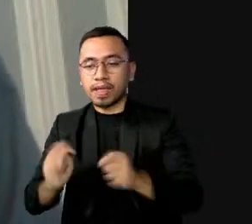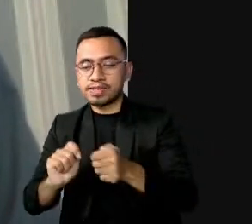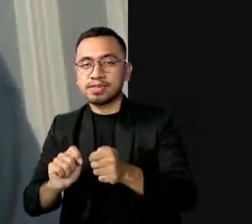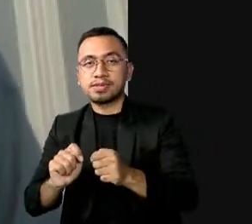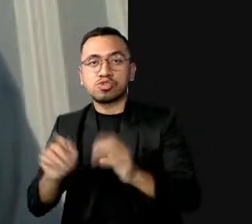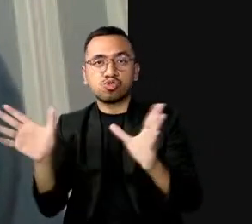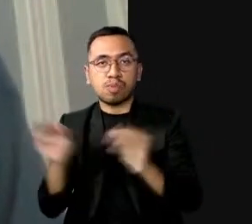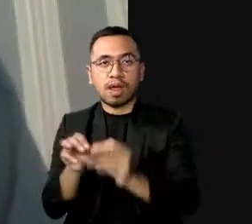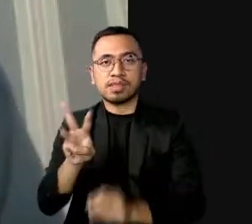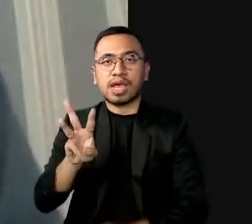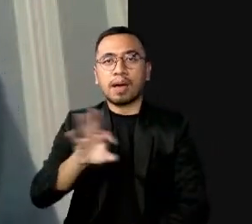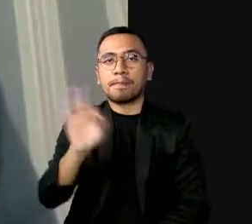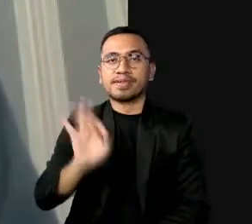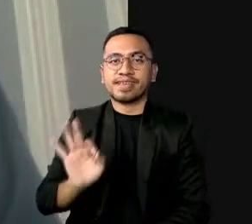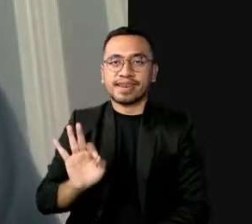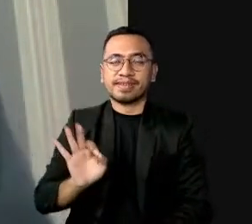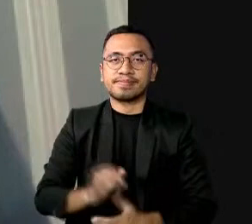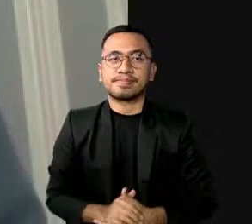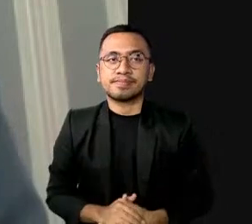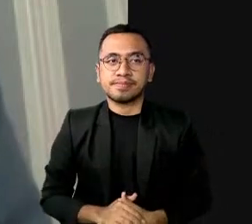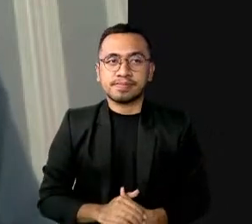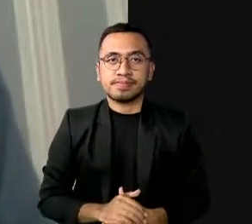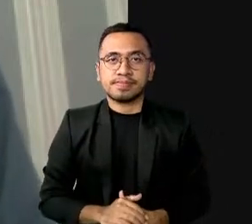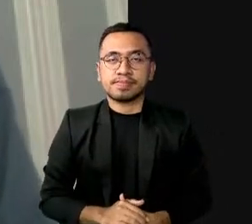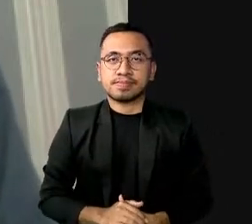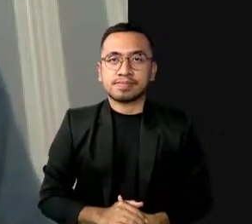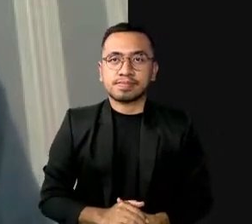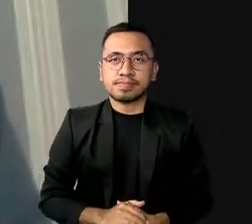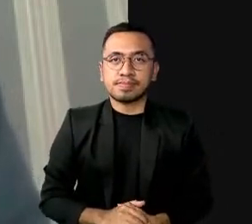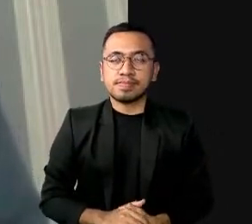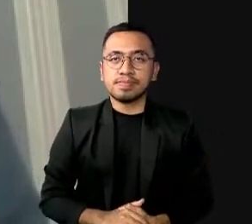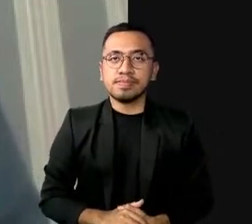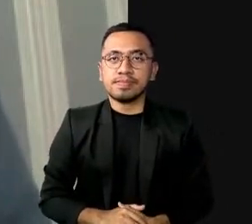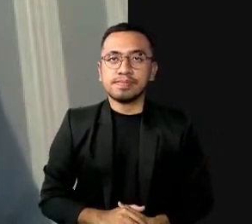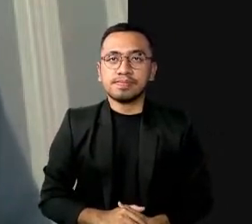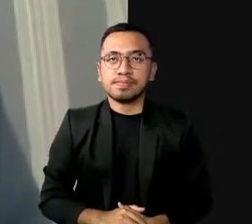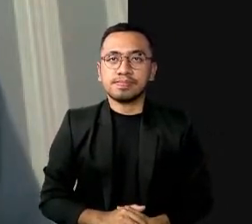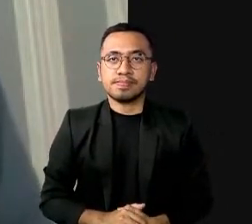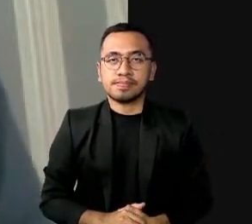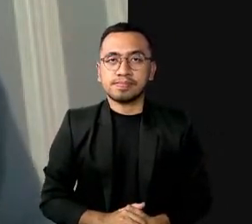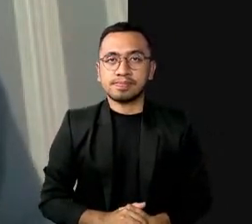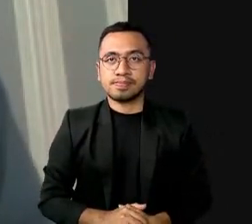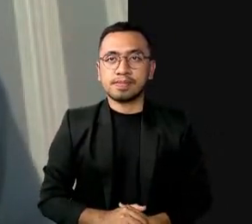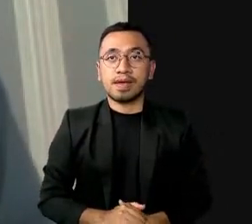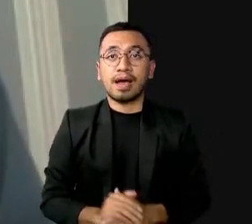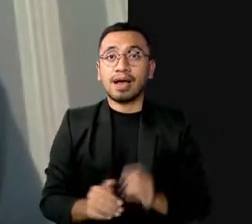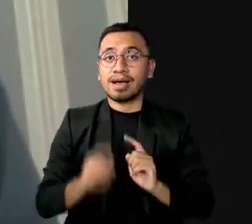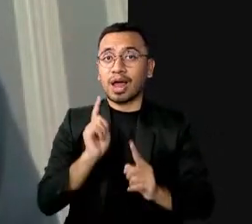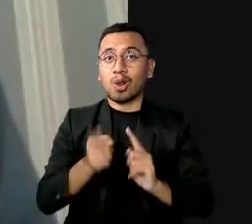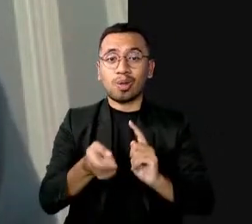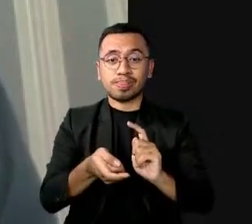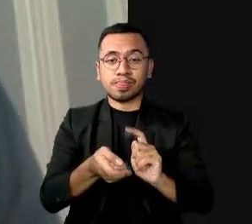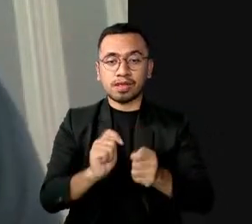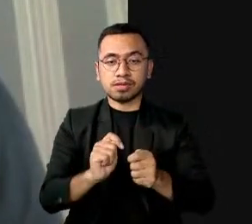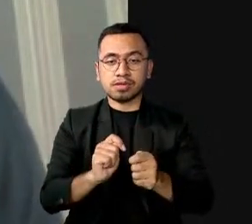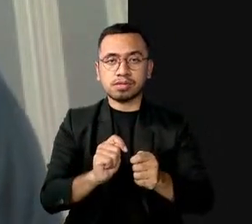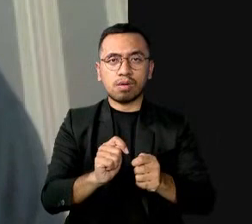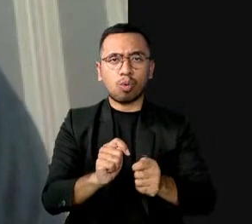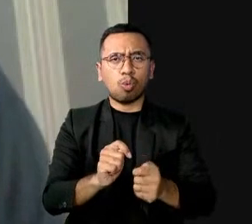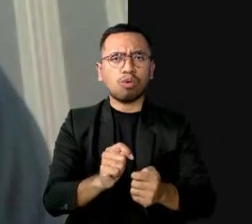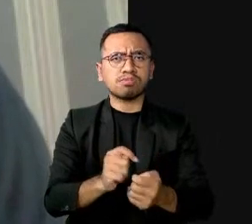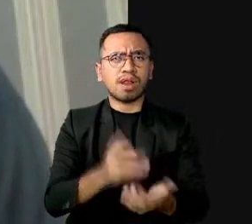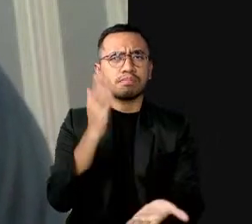dari total populasi nah ini memang yang harus kita besar karena apa kalau harvesting terlambat lalu